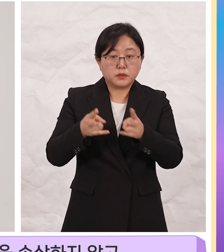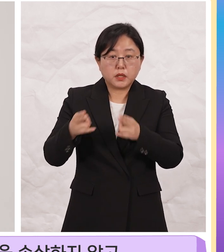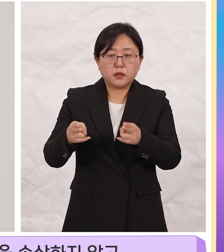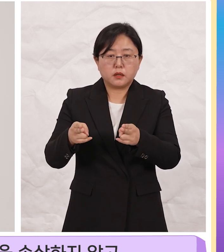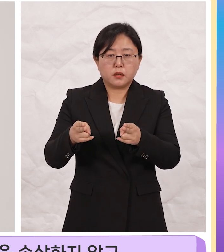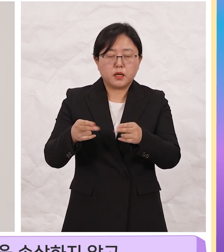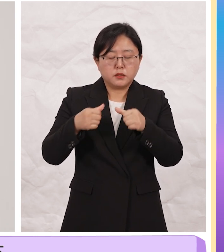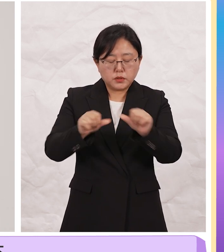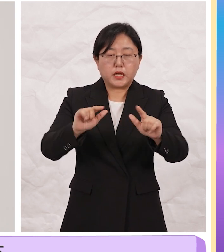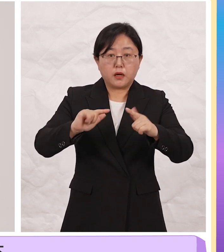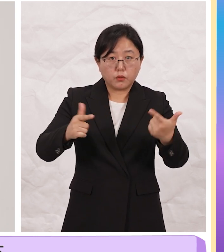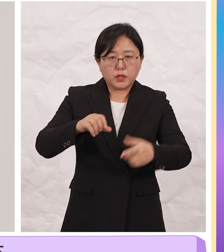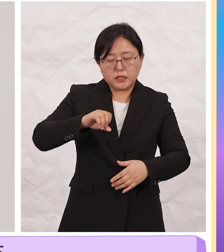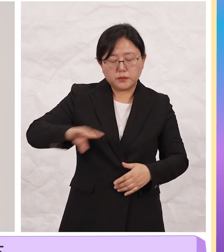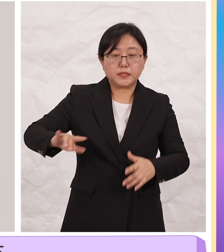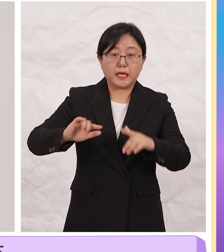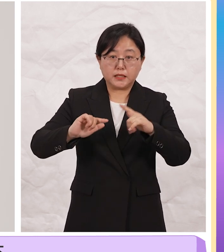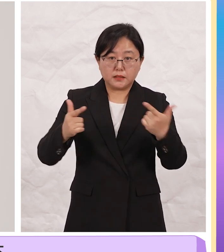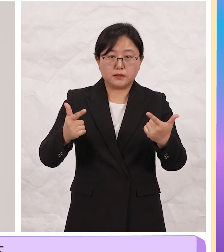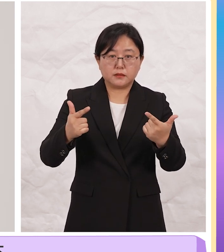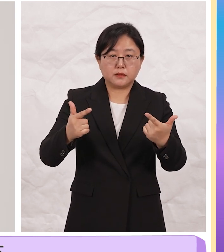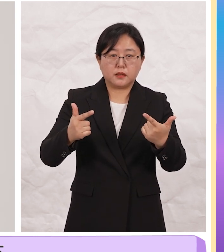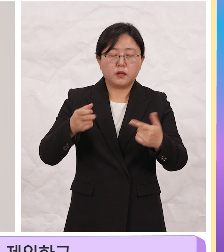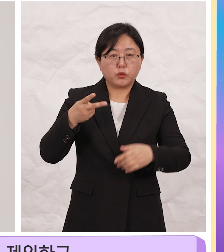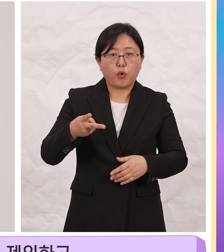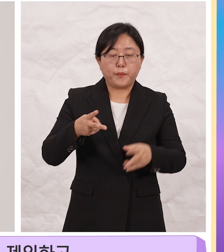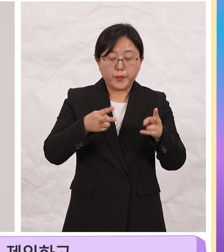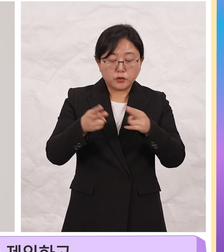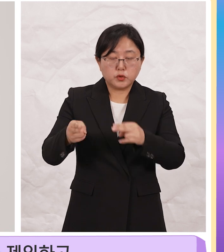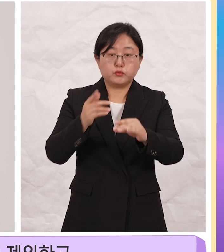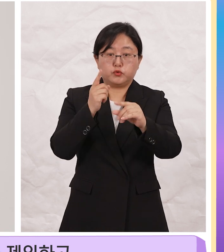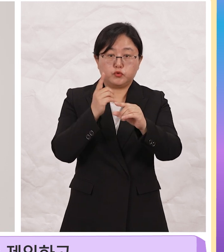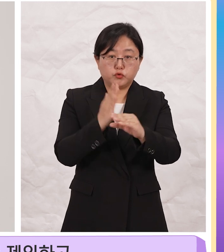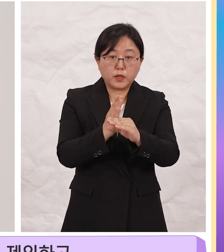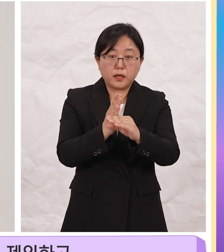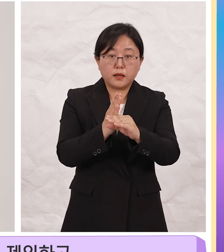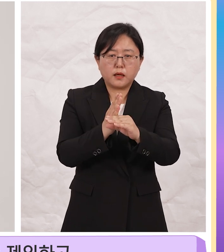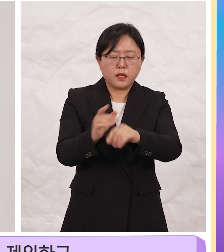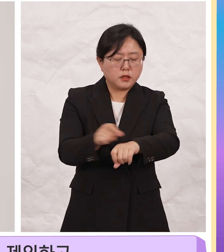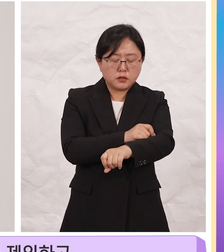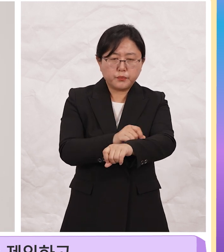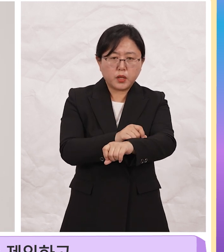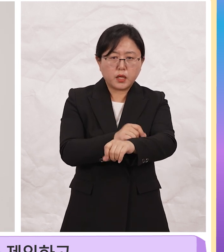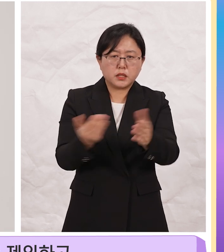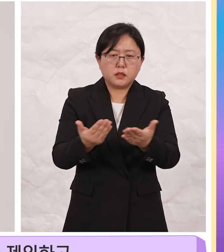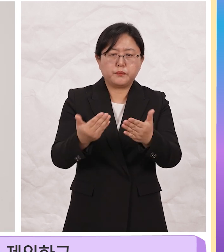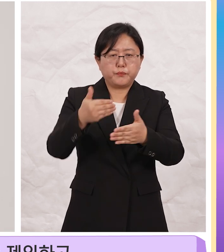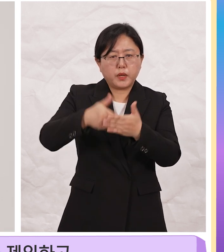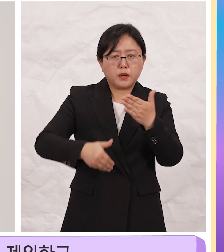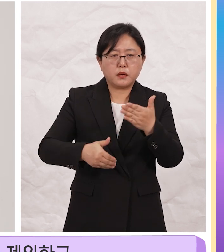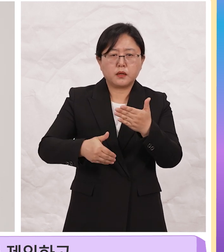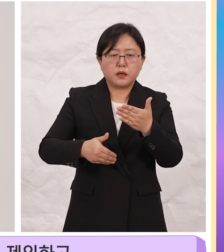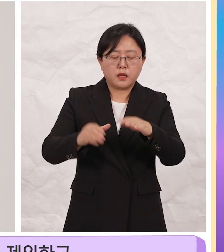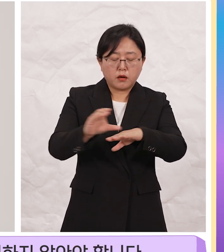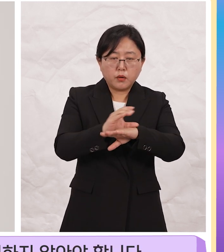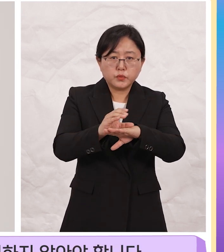작업한 파일을 손상하지 않고 잃어버리지 않는 것이겠죠. 또 편집 작업 도중 특별한 경우를